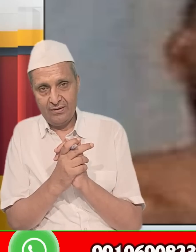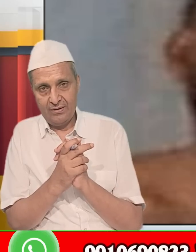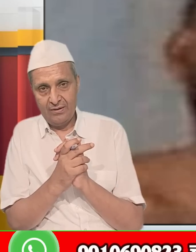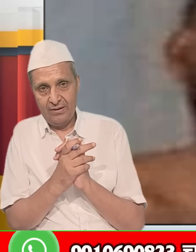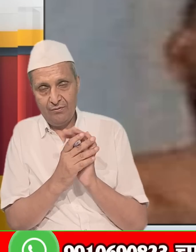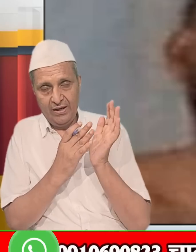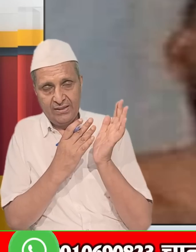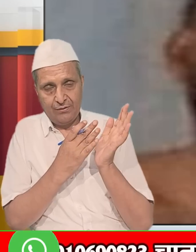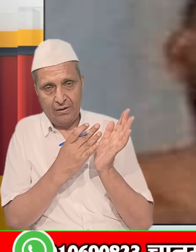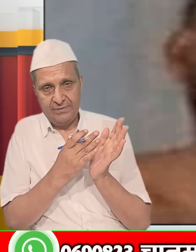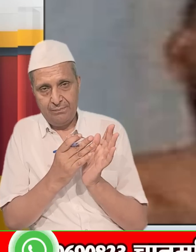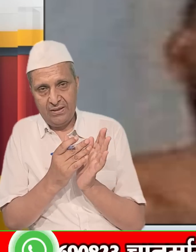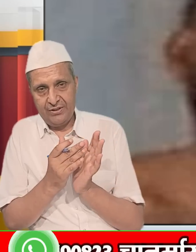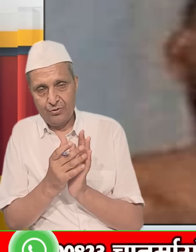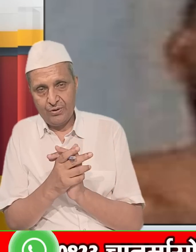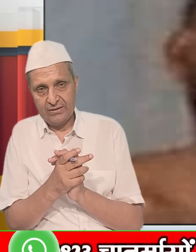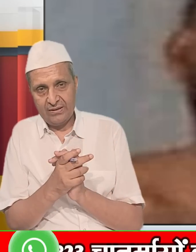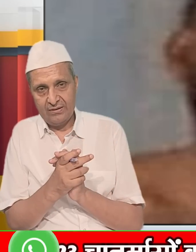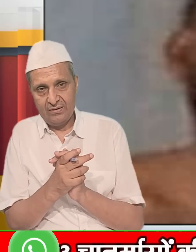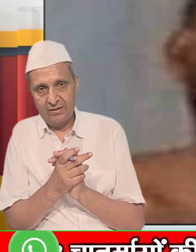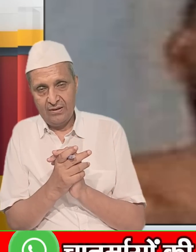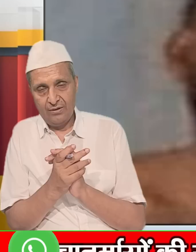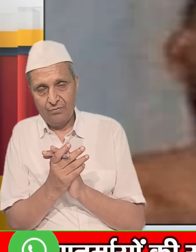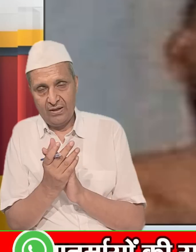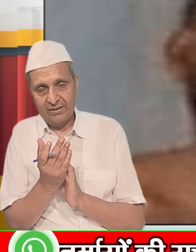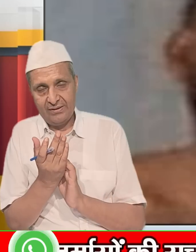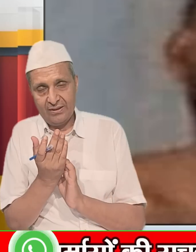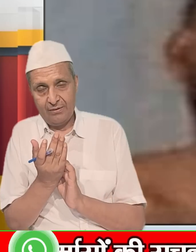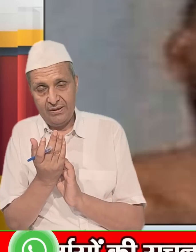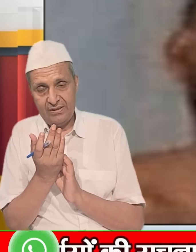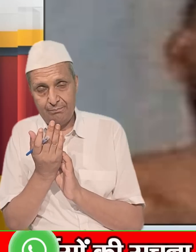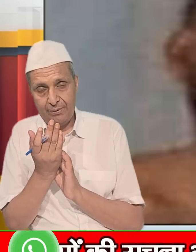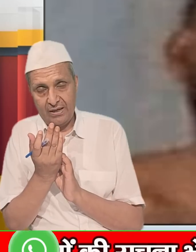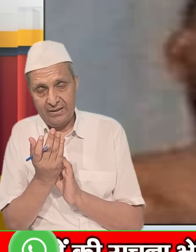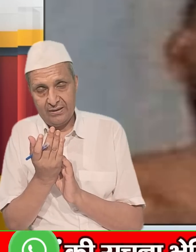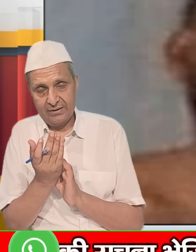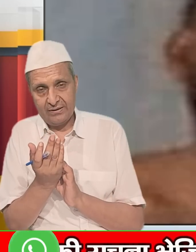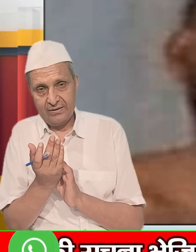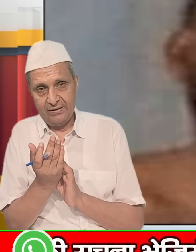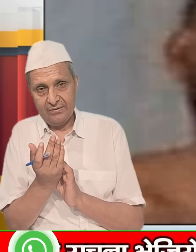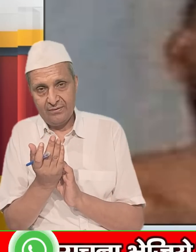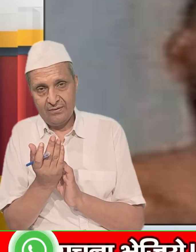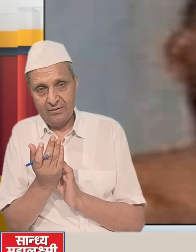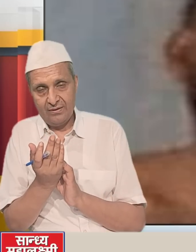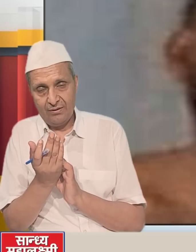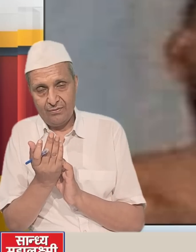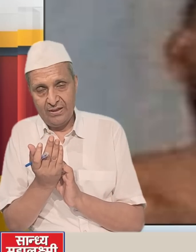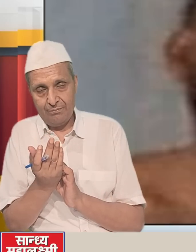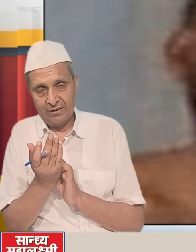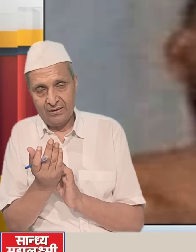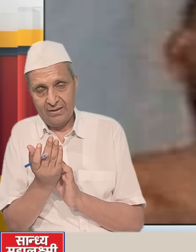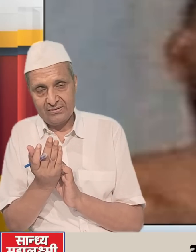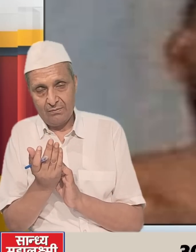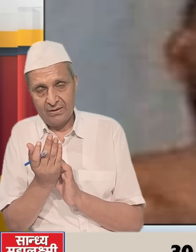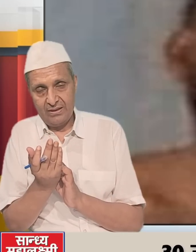है। विहार जब वापिस से बिलट की ओर हो रहा था, वाहन की टक्कर में इतनी भयानक टक्कर थी कि वहीं